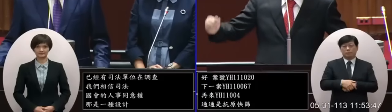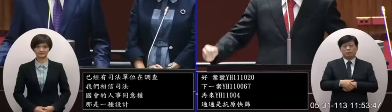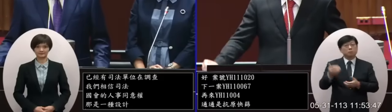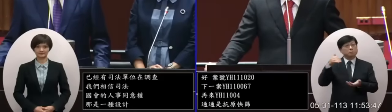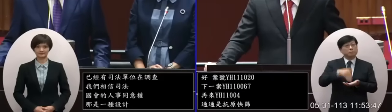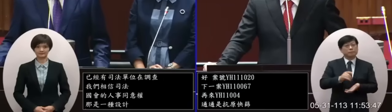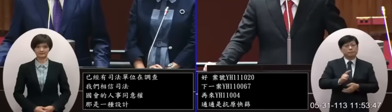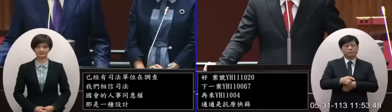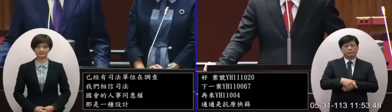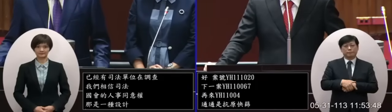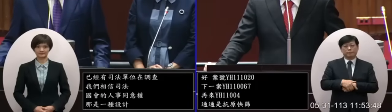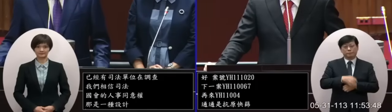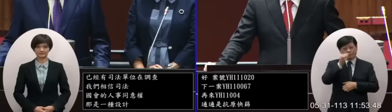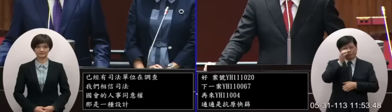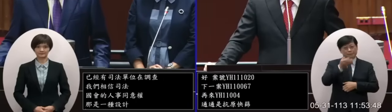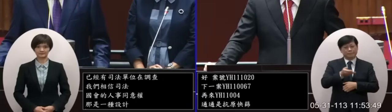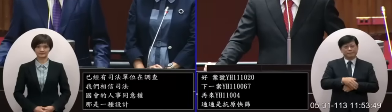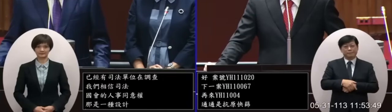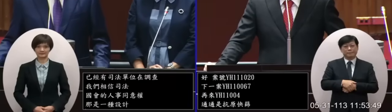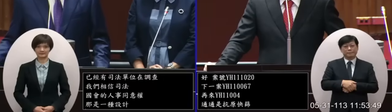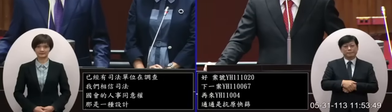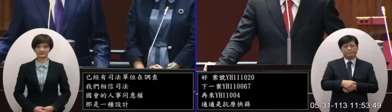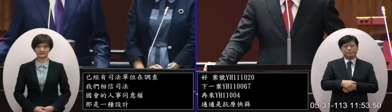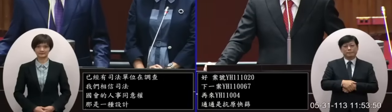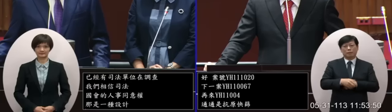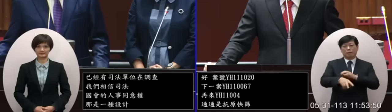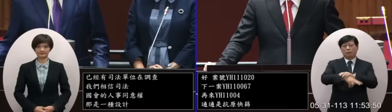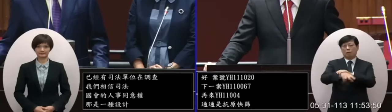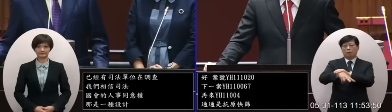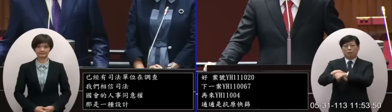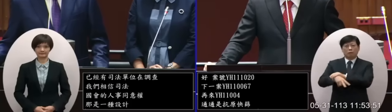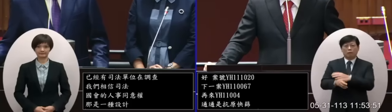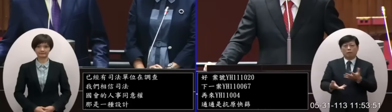么样？看一下，全部是空账，空的，